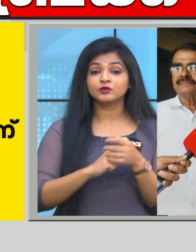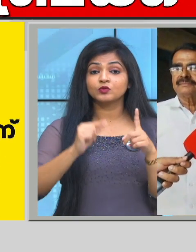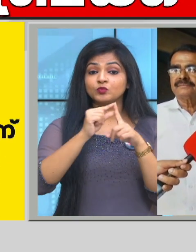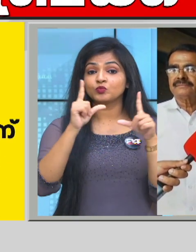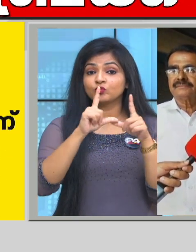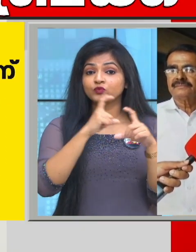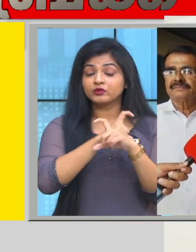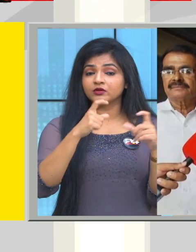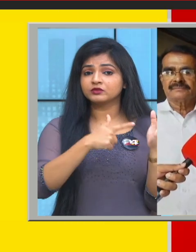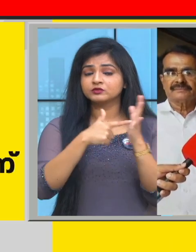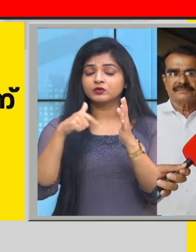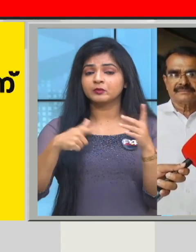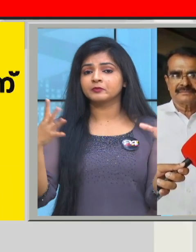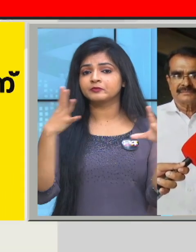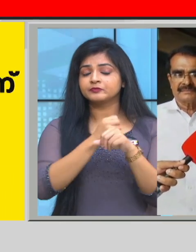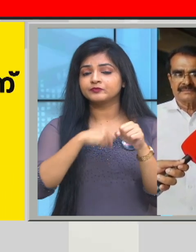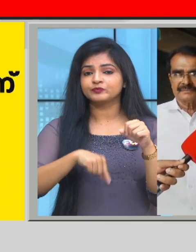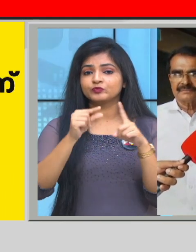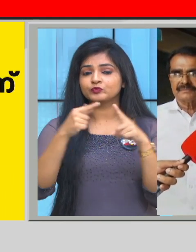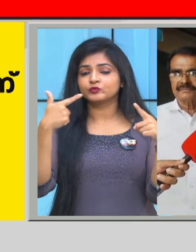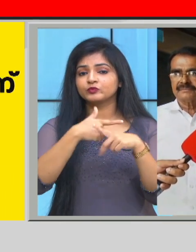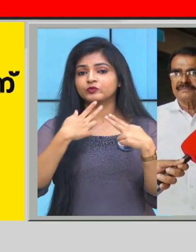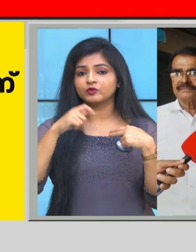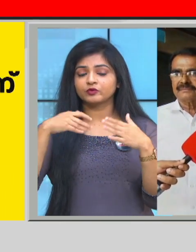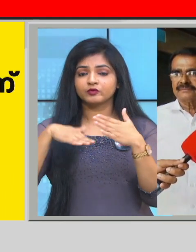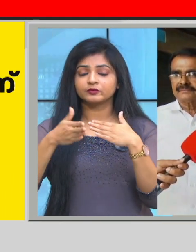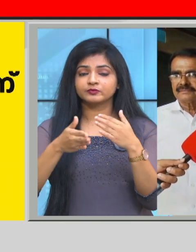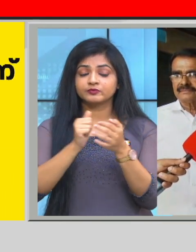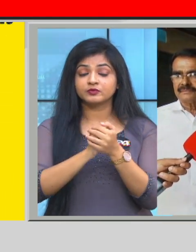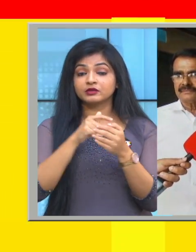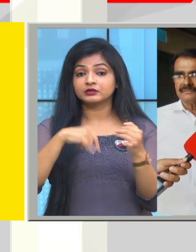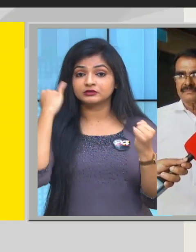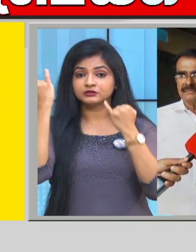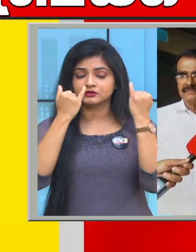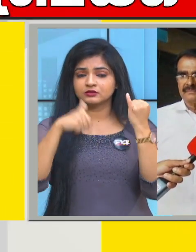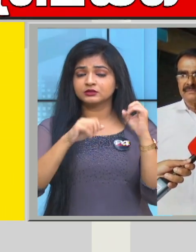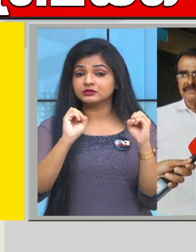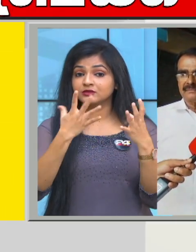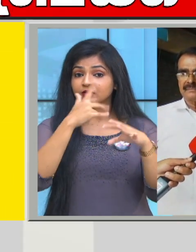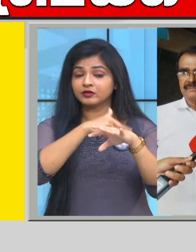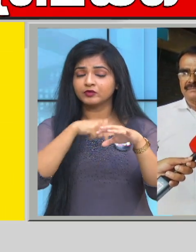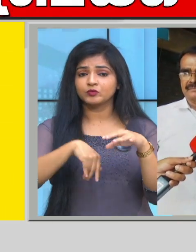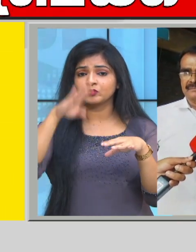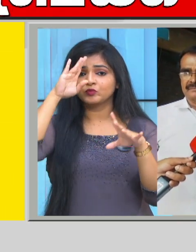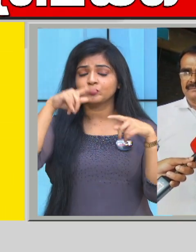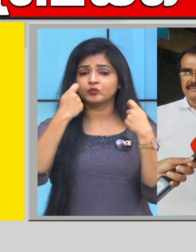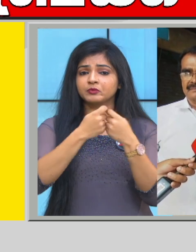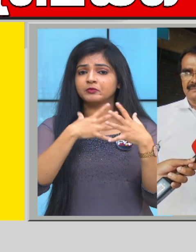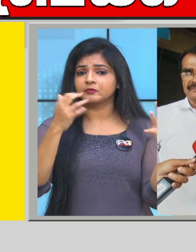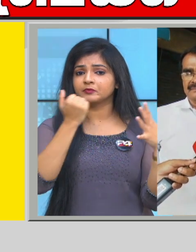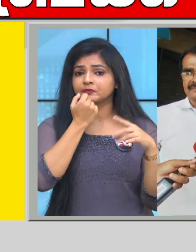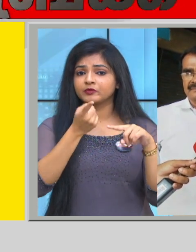കഴിഞ്ഞില്ല. മാത്രമല്ല, ഈ അന്വേഷണത്തിന്റെ ആദ്യഘട്ടത്തിൽ പോലും പോലീസിന് കൃത്യമായ ഒരു വീഴ്ച പറ്റി. ഇത് ഒരു